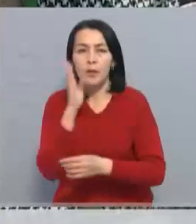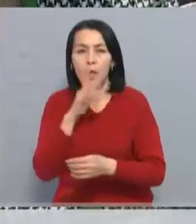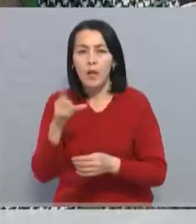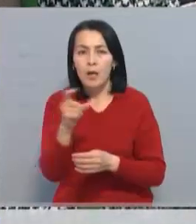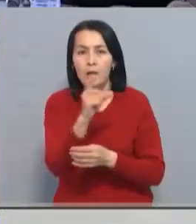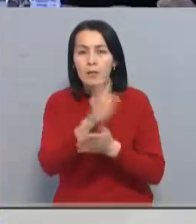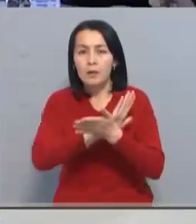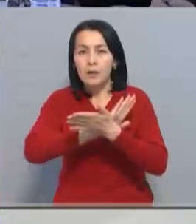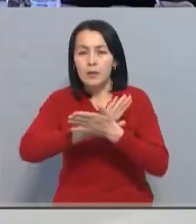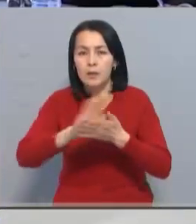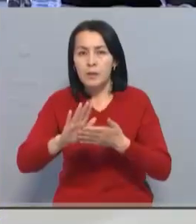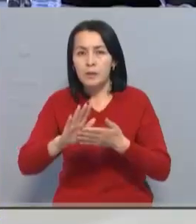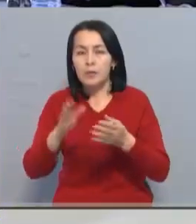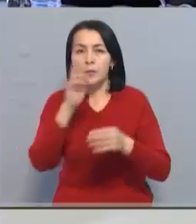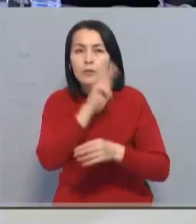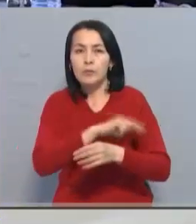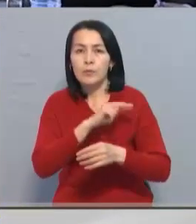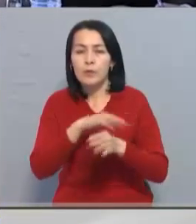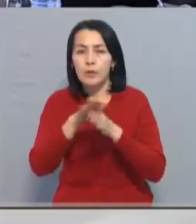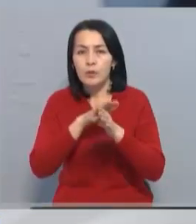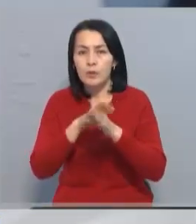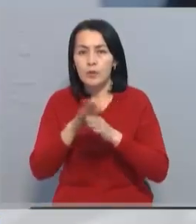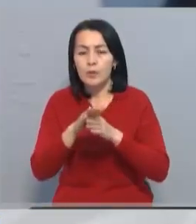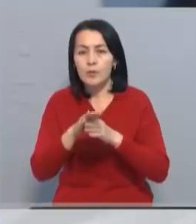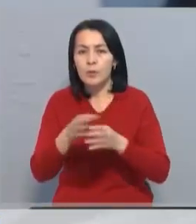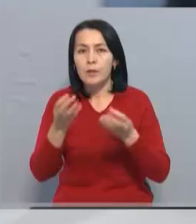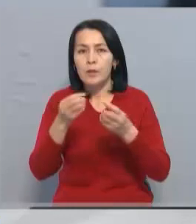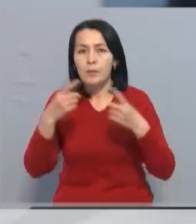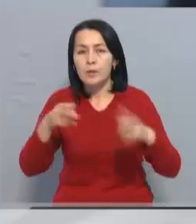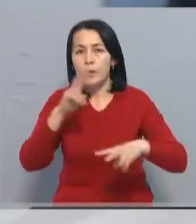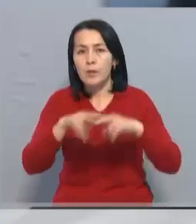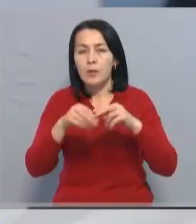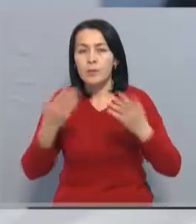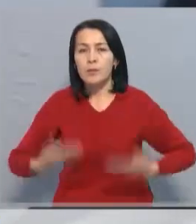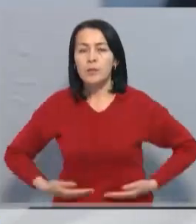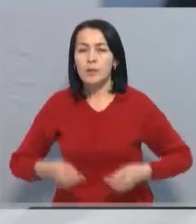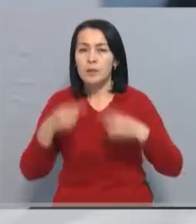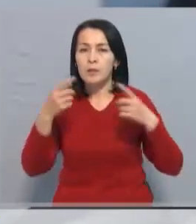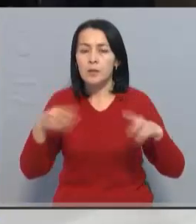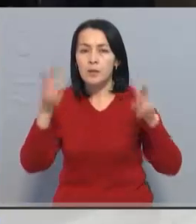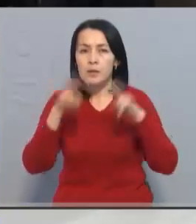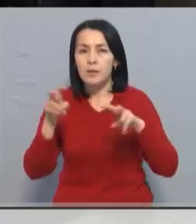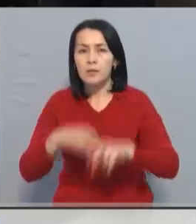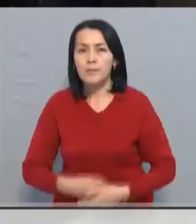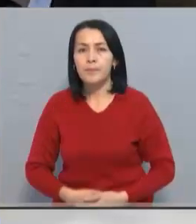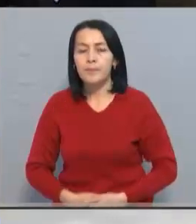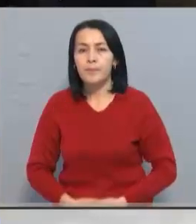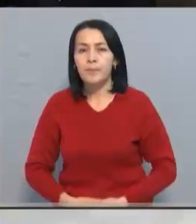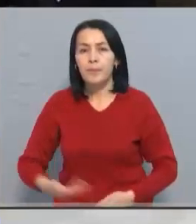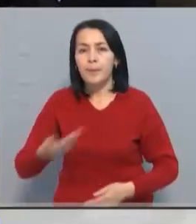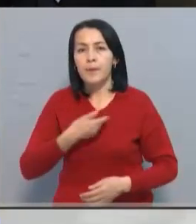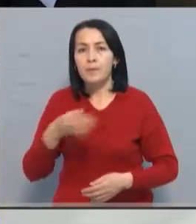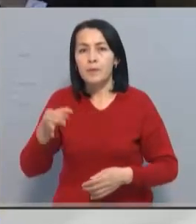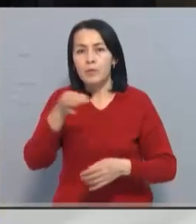каналдар жүйелерін тазалау жұмыстарын жүргізіліп, гидротехникалық құрылыстардың жағдайы жан-жақты тексерілсін. Біздің